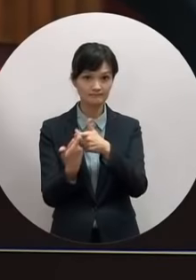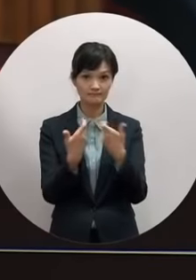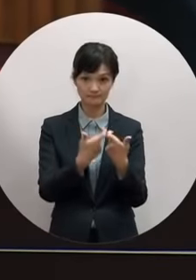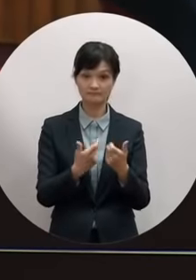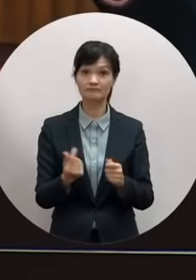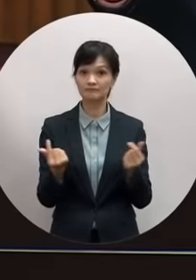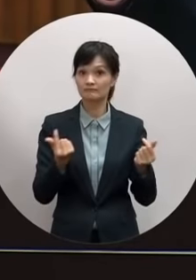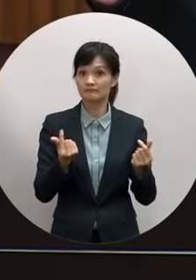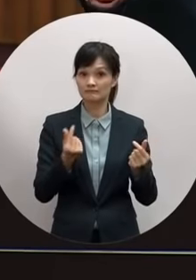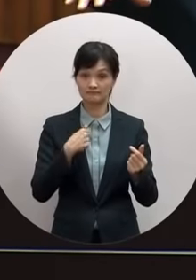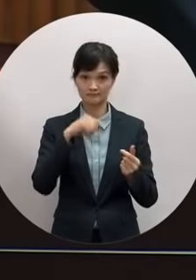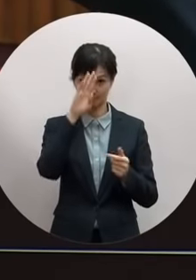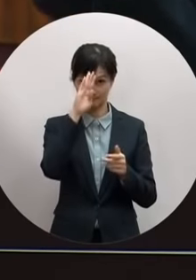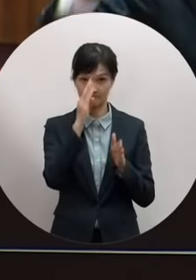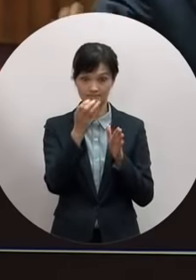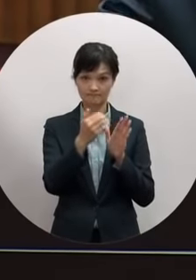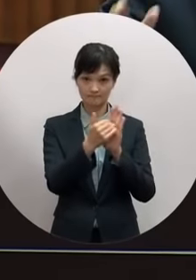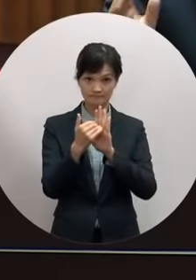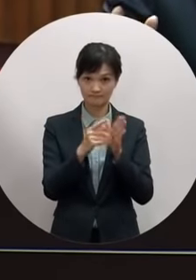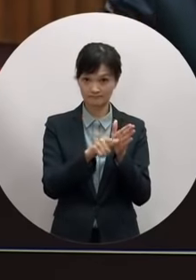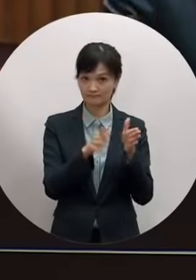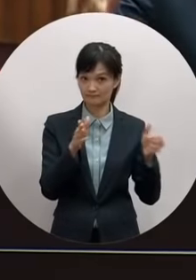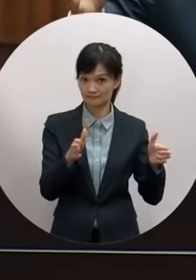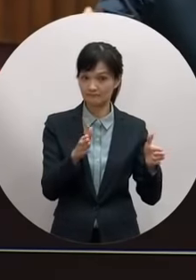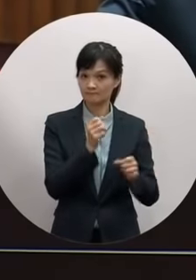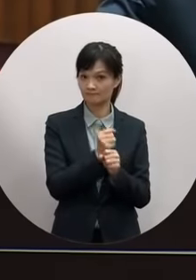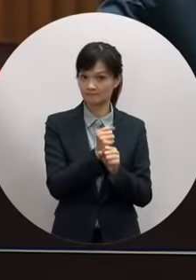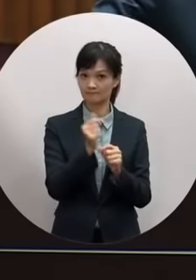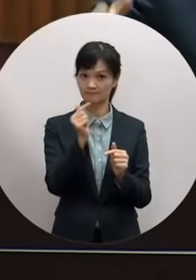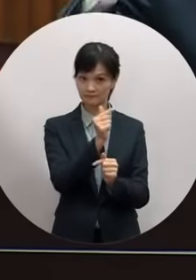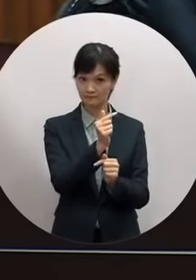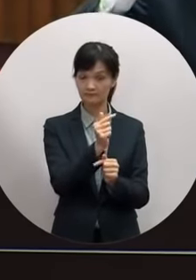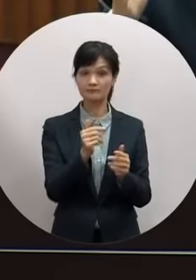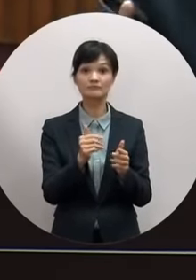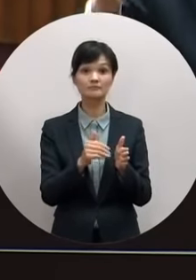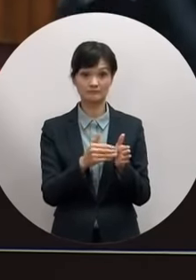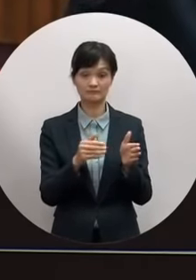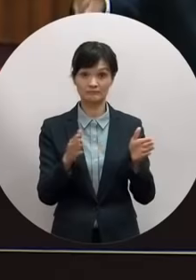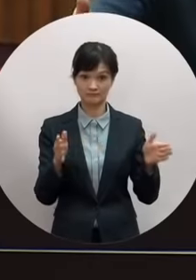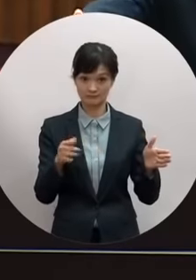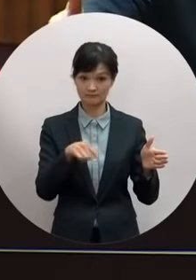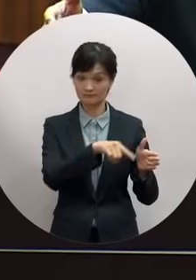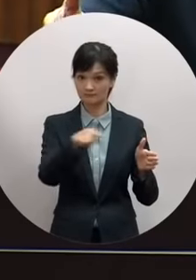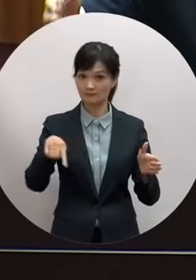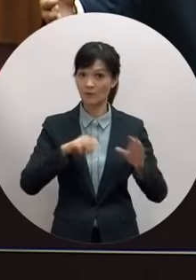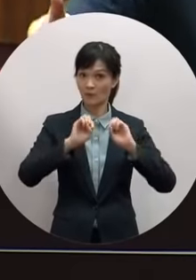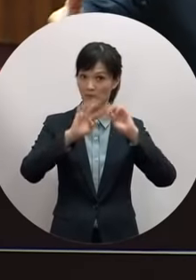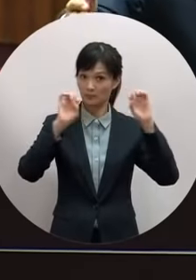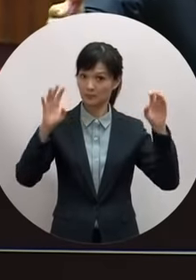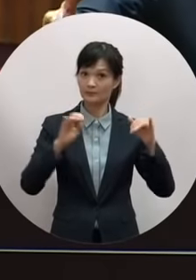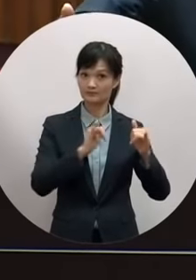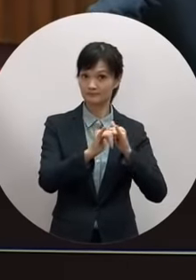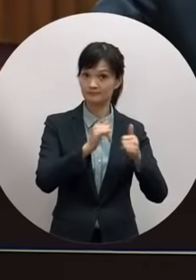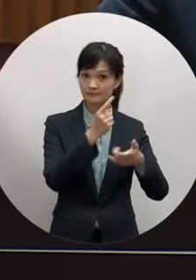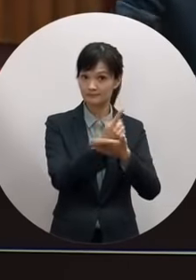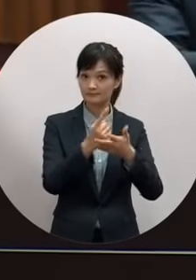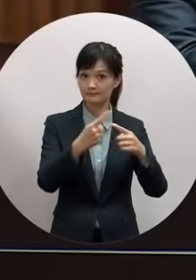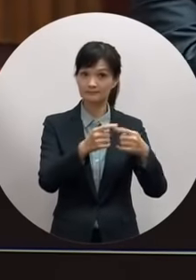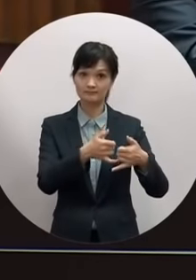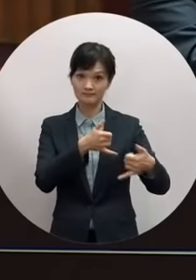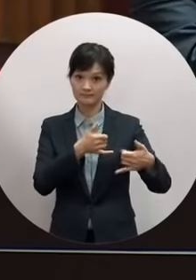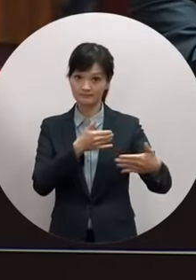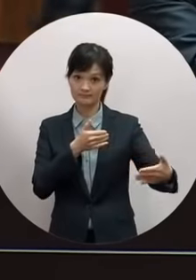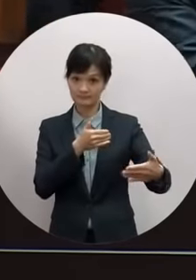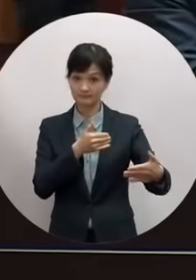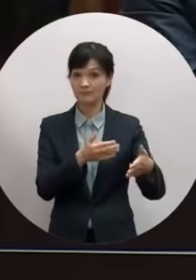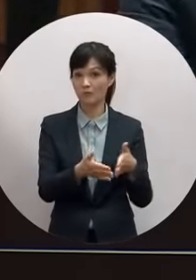先要做得非常好。而防疫的时候，我们叫大家啊，要给保持社交距离等等等等。